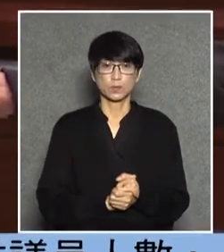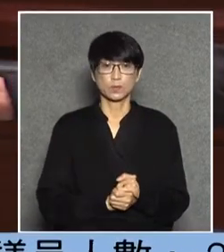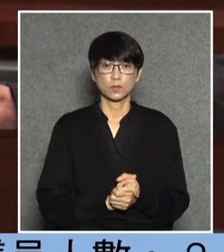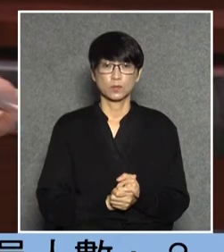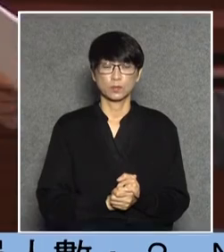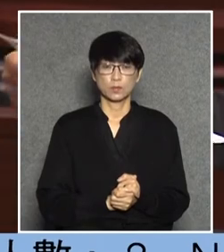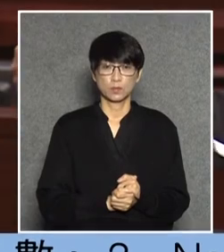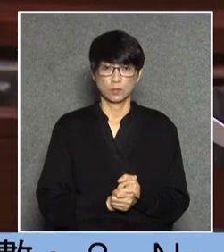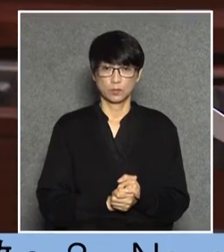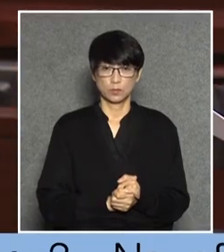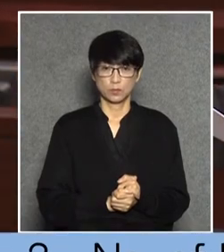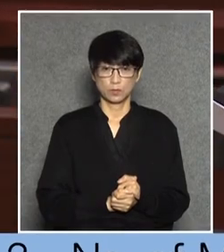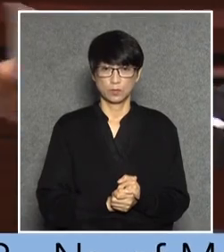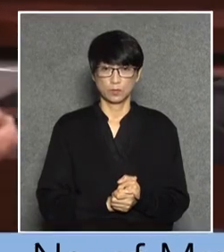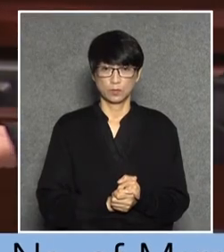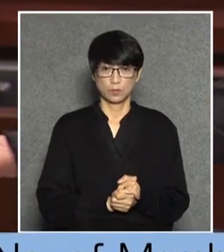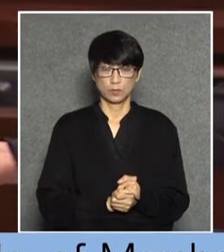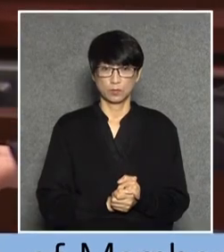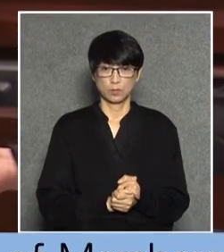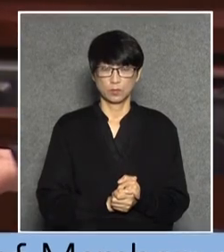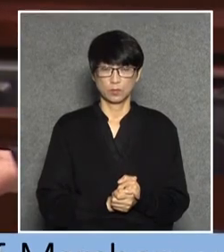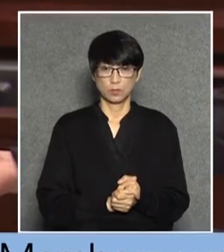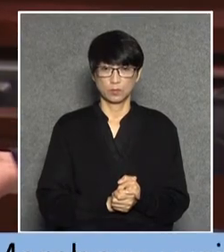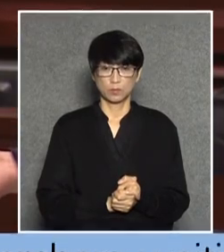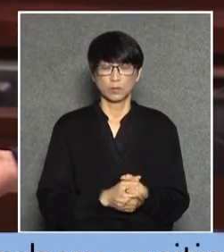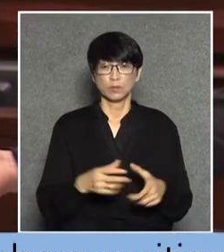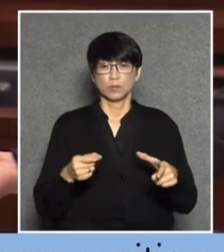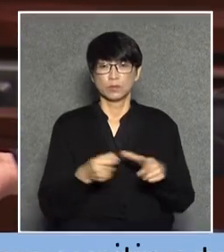系嗰啲叫做咩？叫做企业，